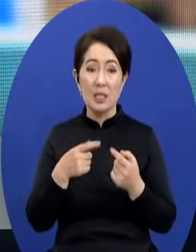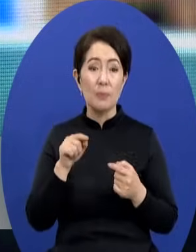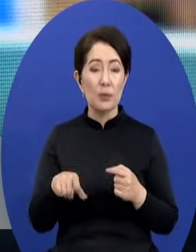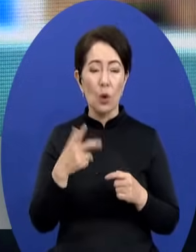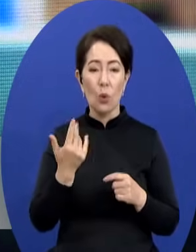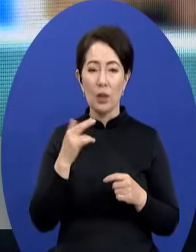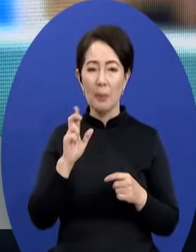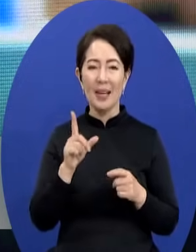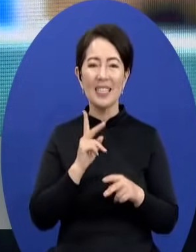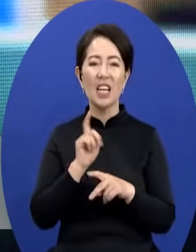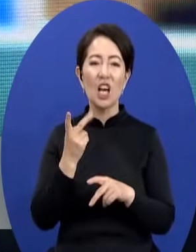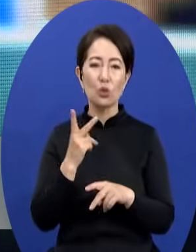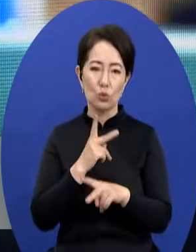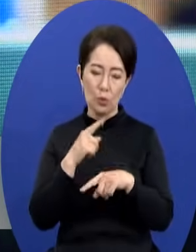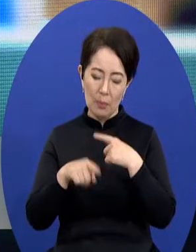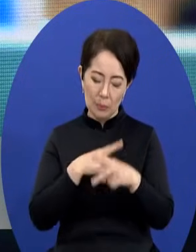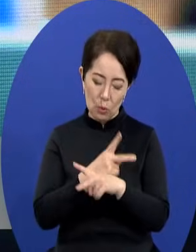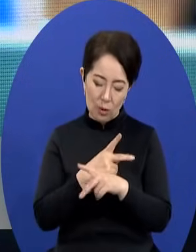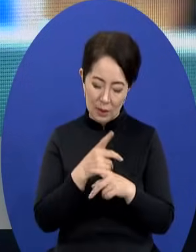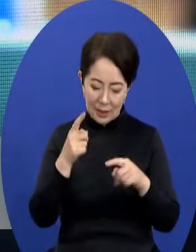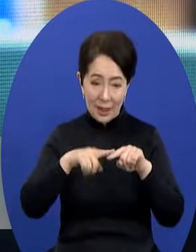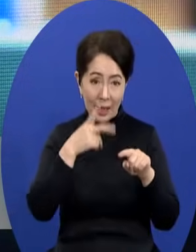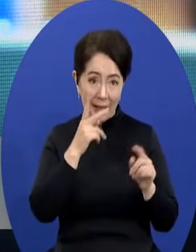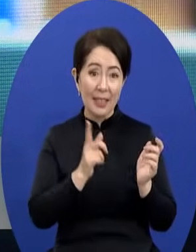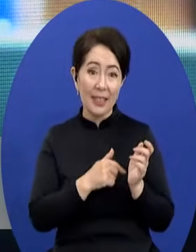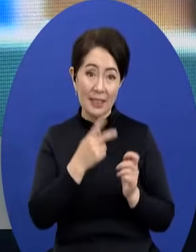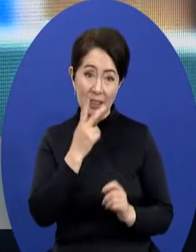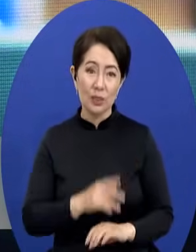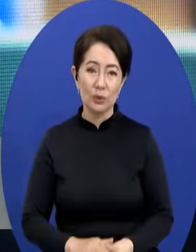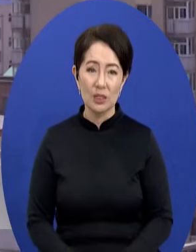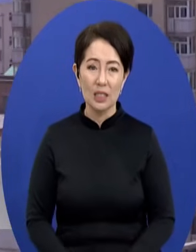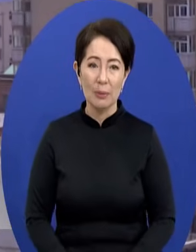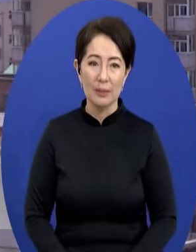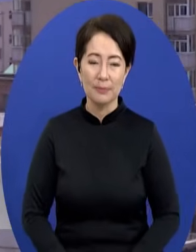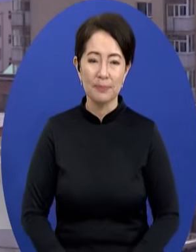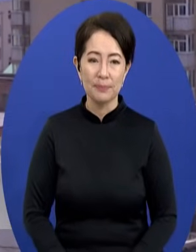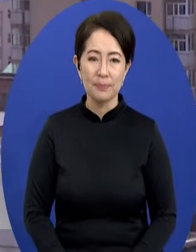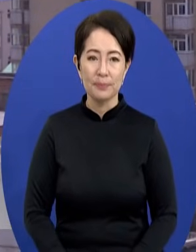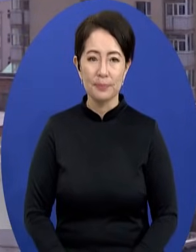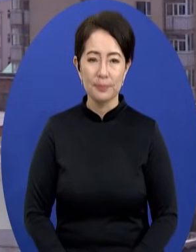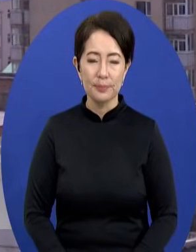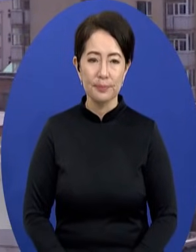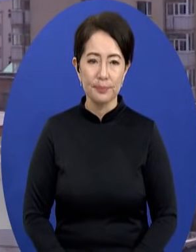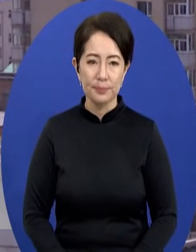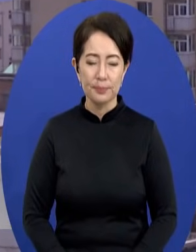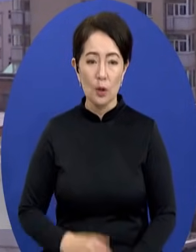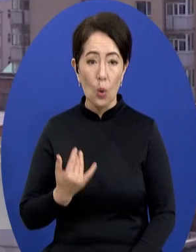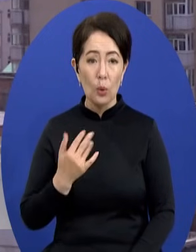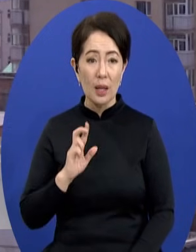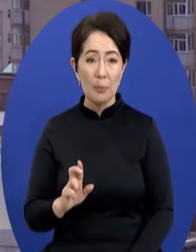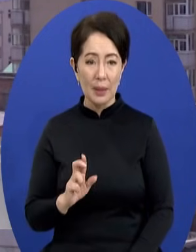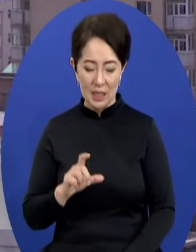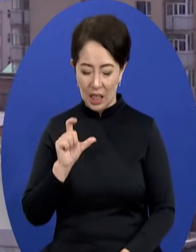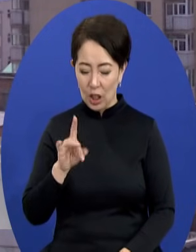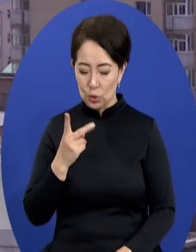нийслэлийн эрх зүйн байдлын тухай хуулийг эргэж харах шаардлагатай гэж үзлээ. Нийслэлийн эрх зүйн байдлын